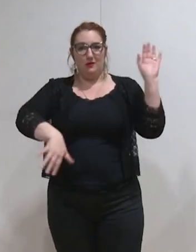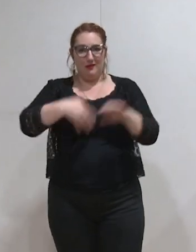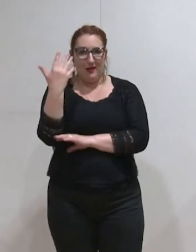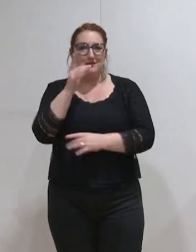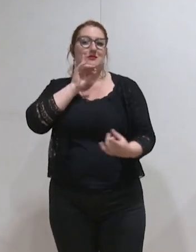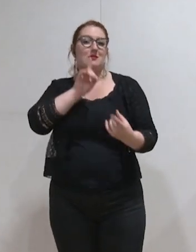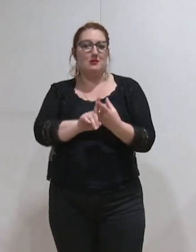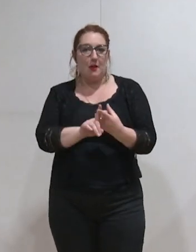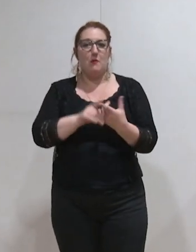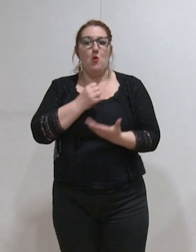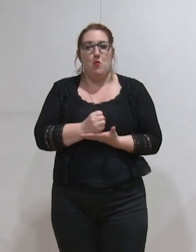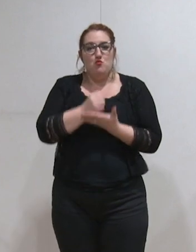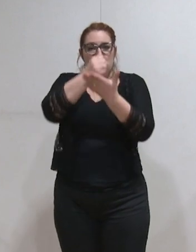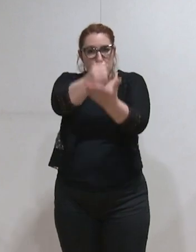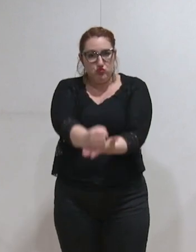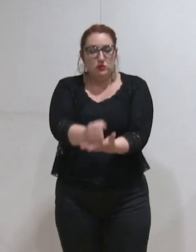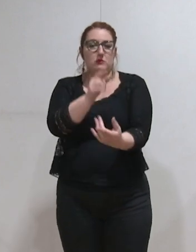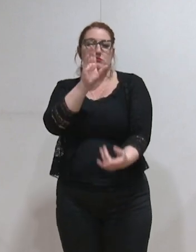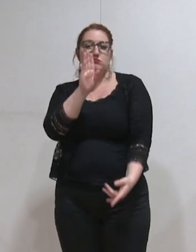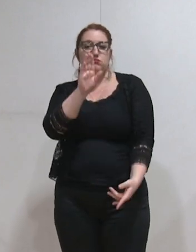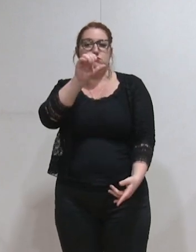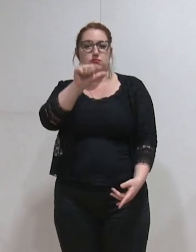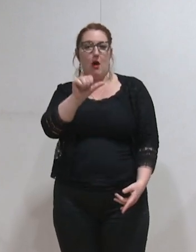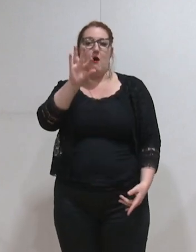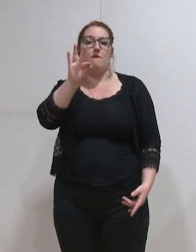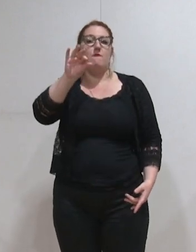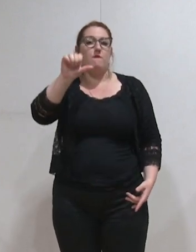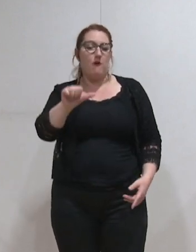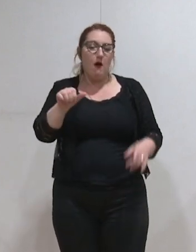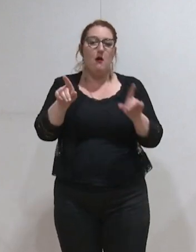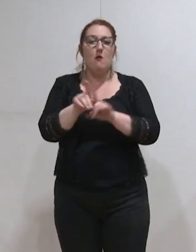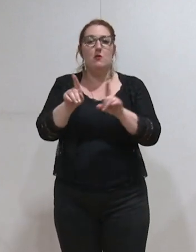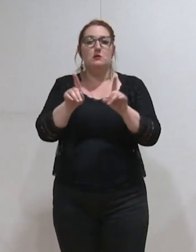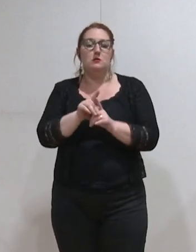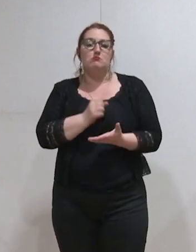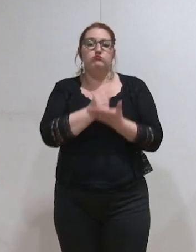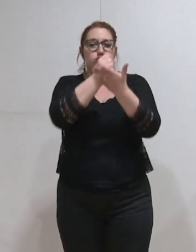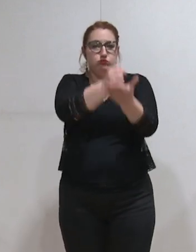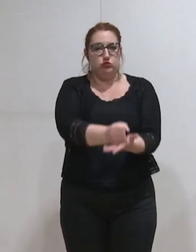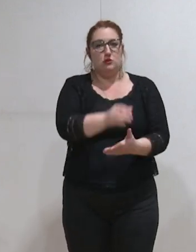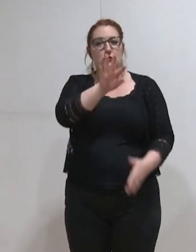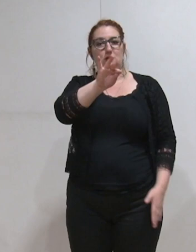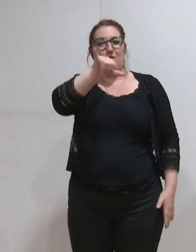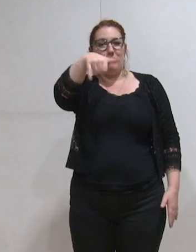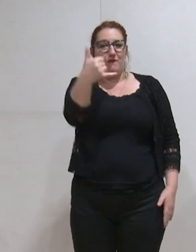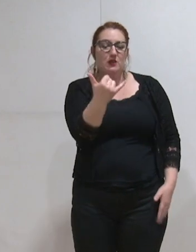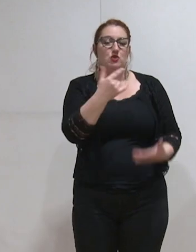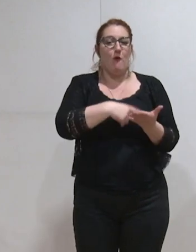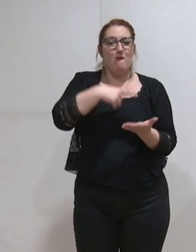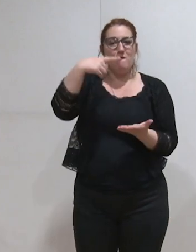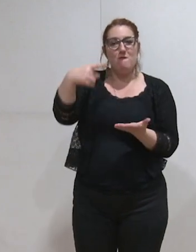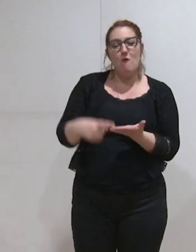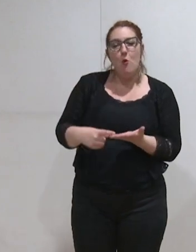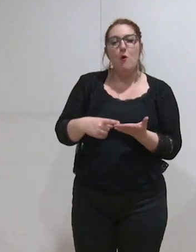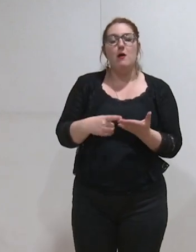porte sur l'attribution de bourse BAFA et de bourse dans le cadre du fige du fond initiative jeunesse monsieur